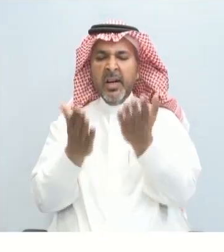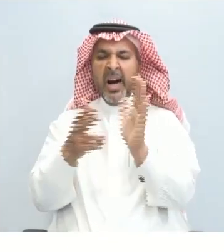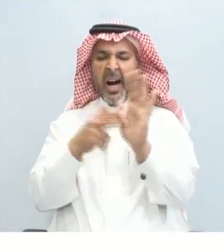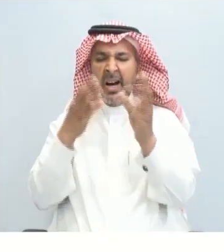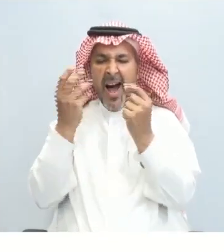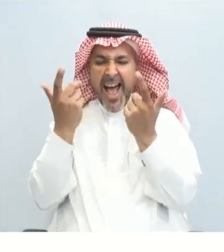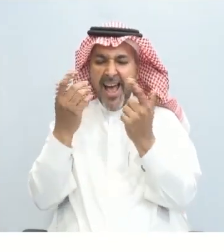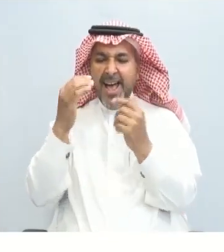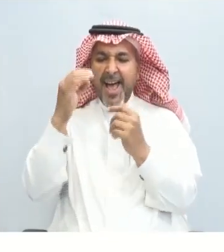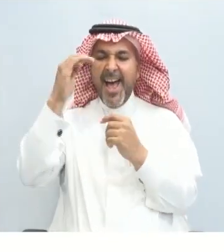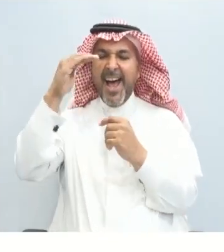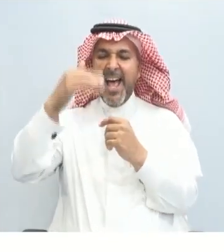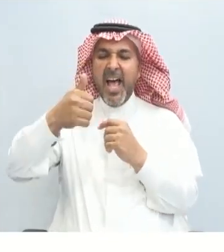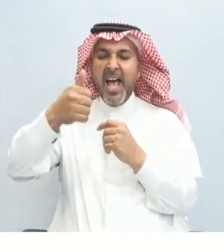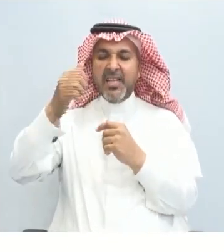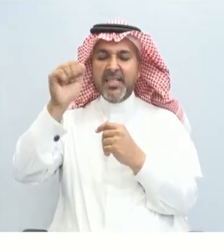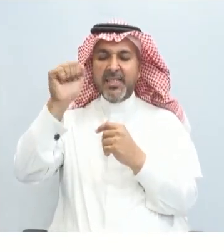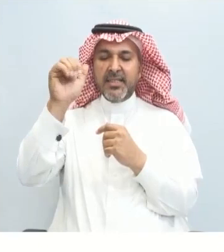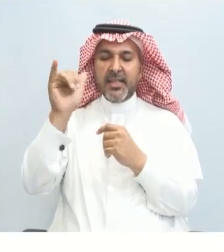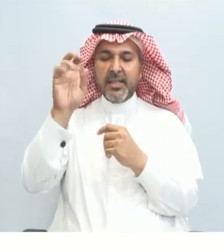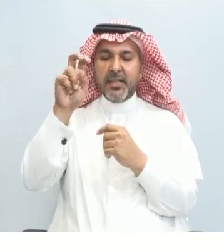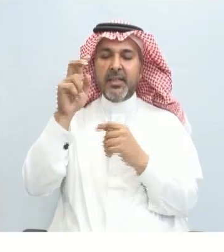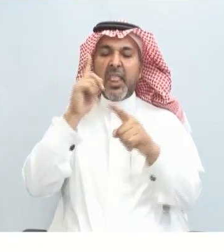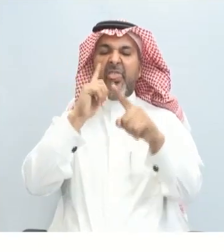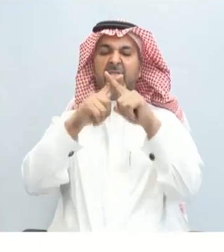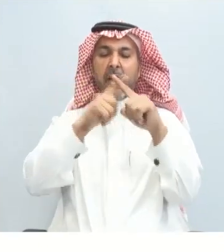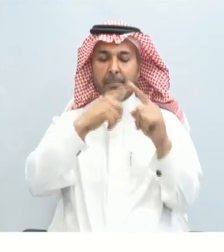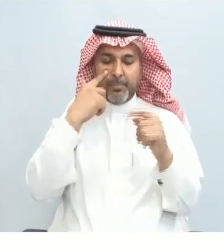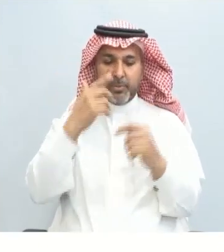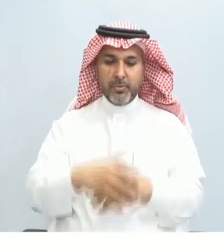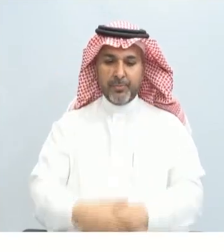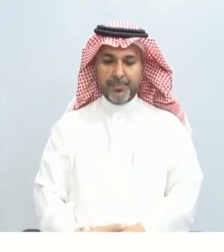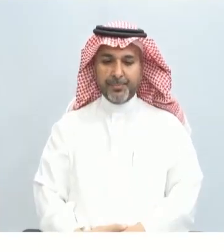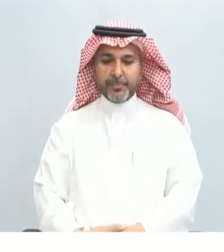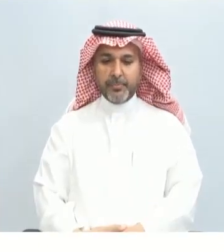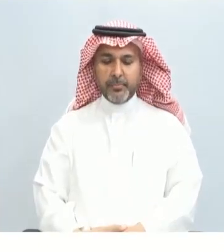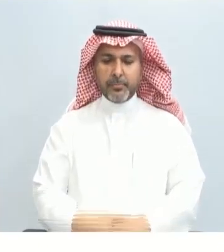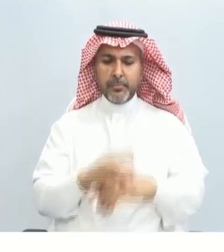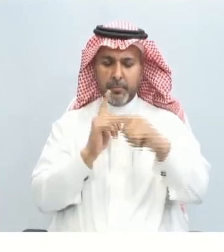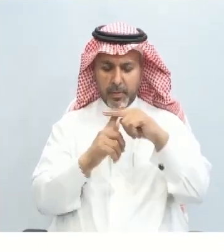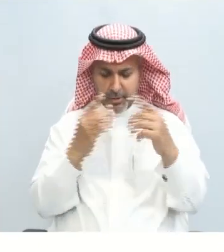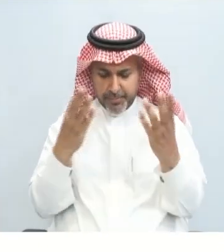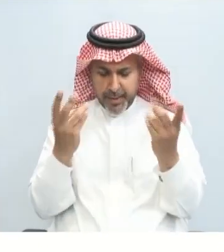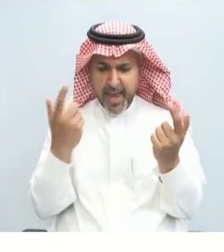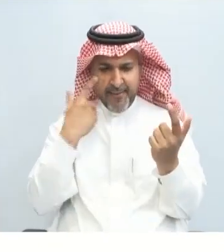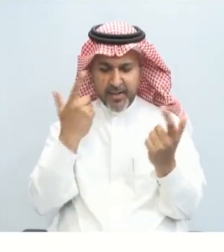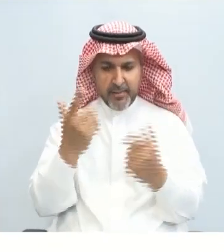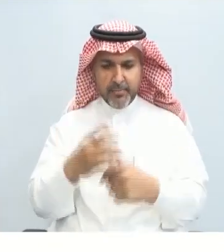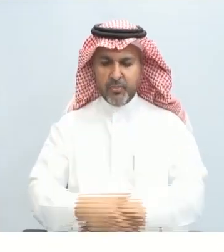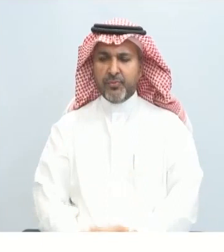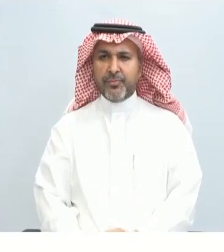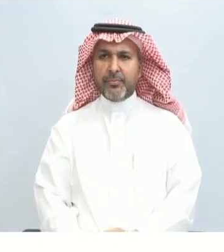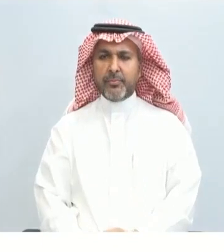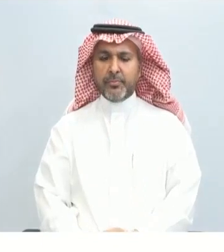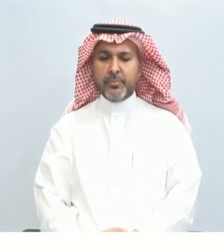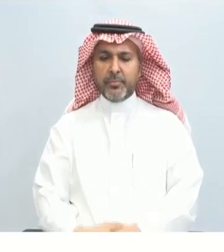خاصيه الضرب طبعا لاحظ هنا ان عندك انت جمع بين الحد الاول والحد الثاني فاحنا قلنا الجمع دائما